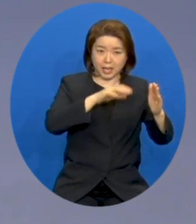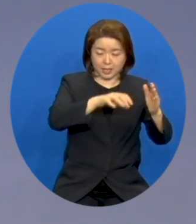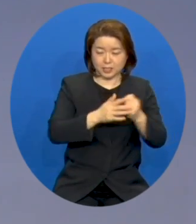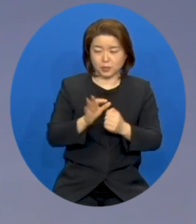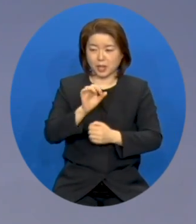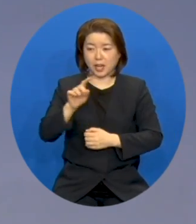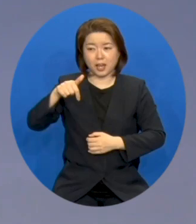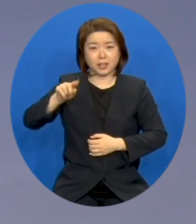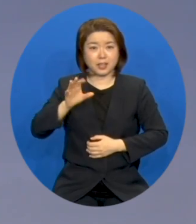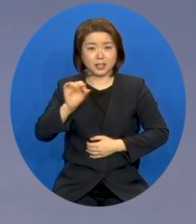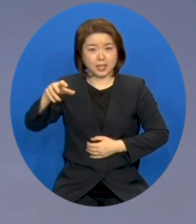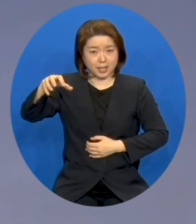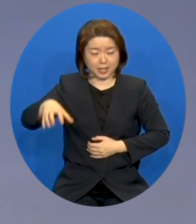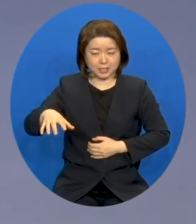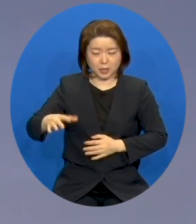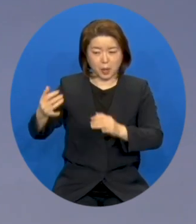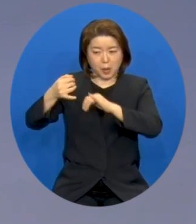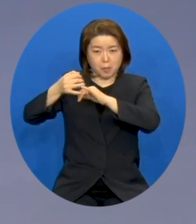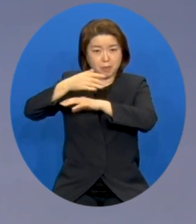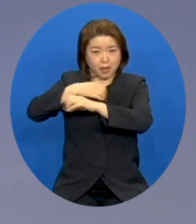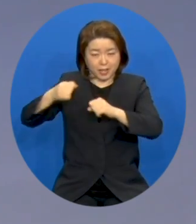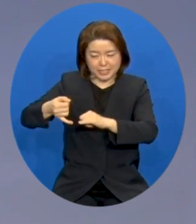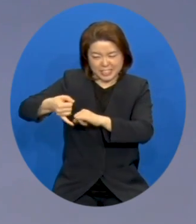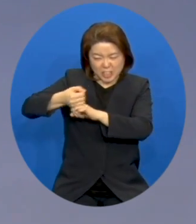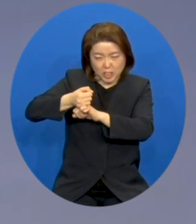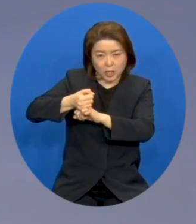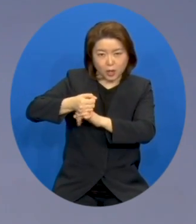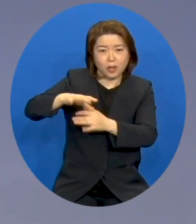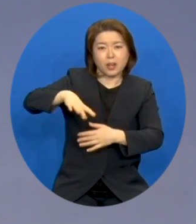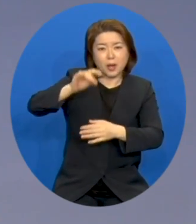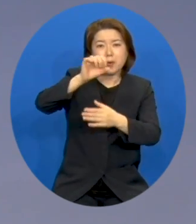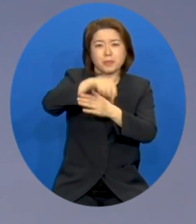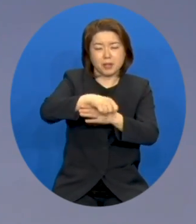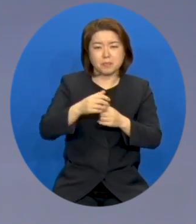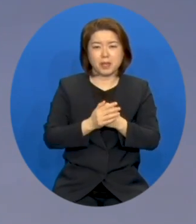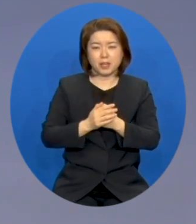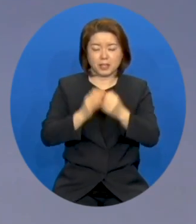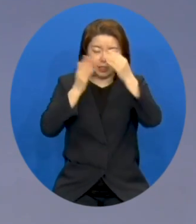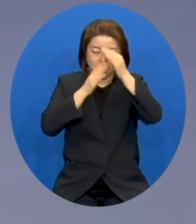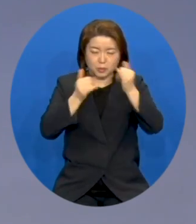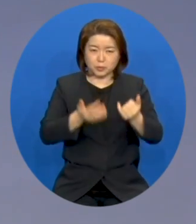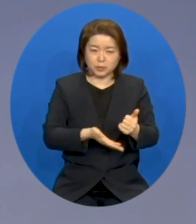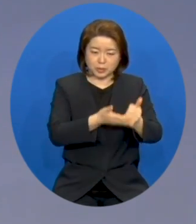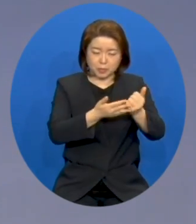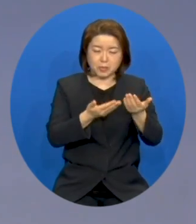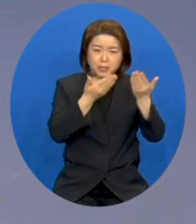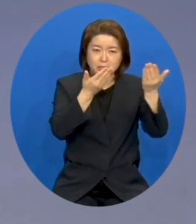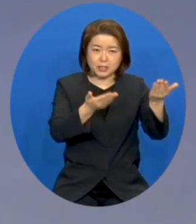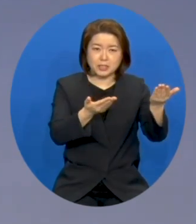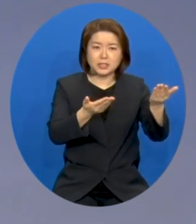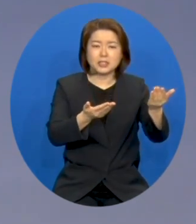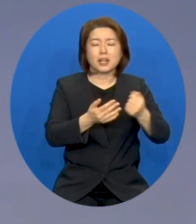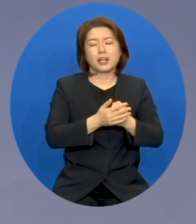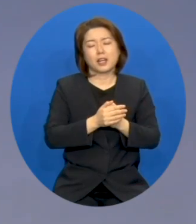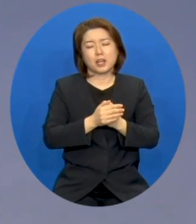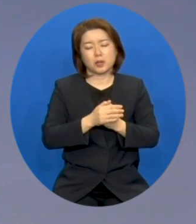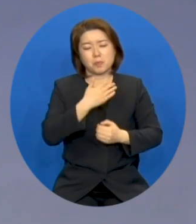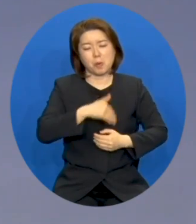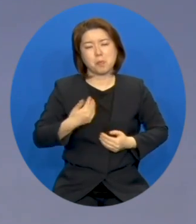맺은 첫 열매요 성도들을 섬기는 일에 몸을 바친 가정입니다. 스데바나를